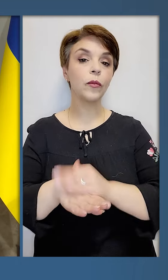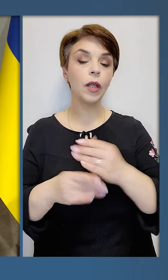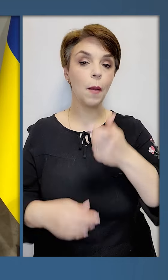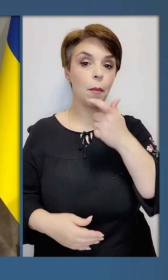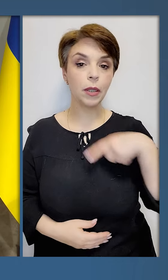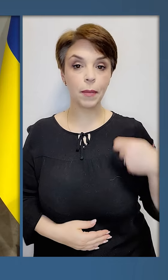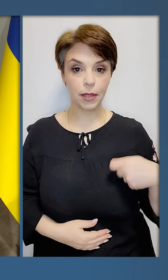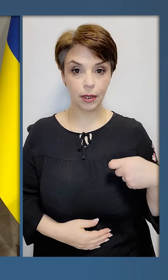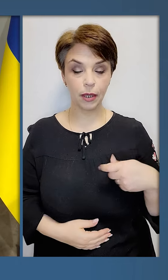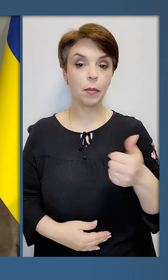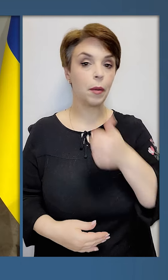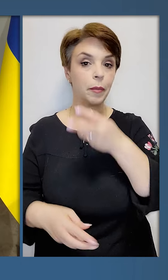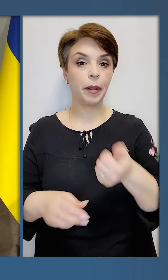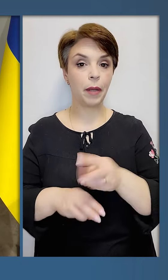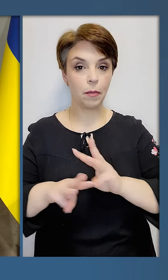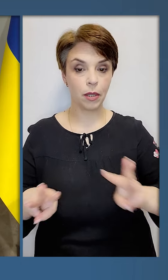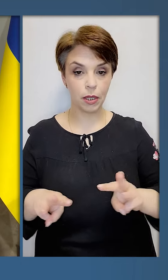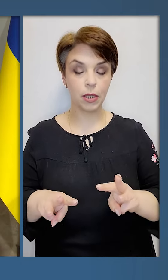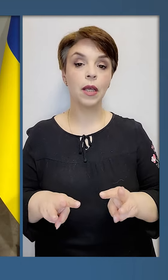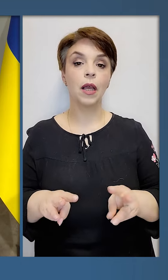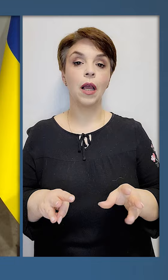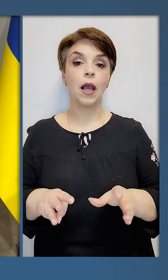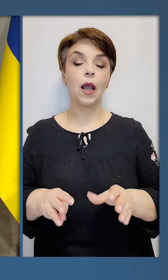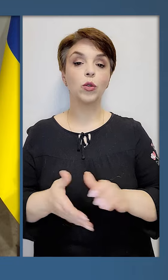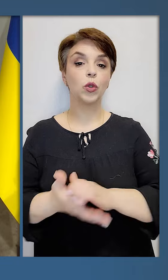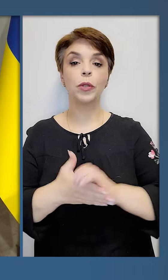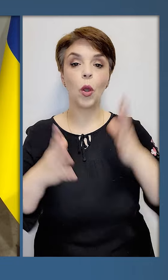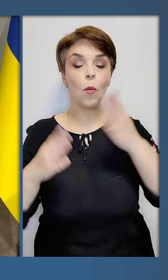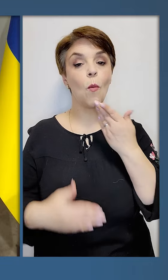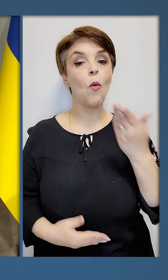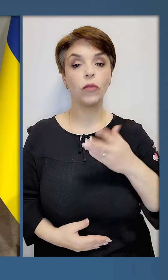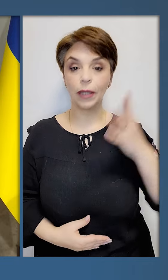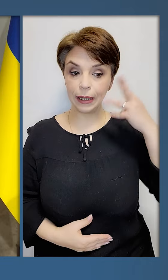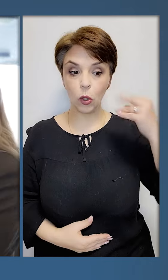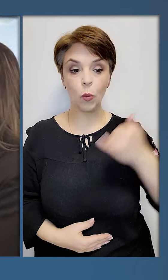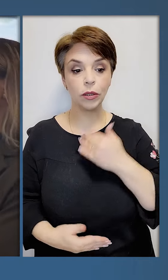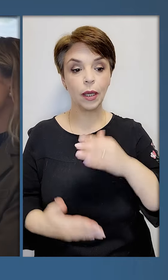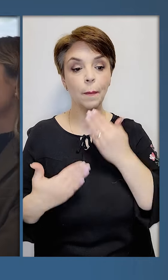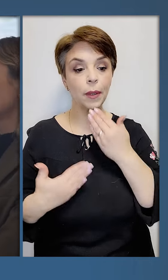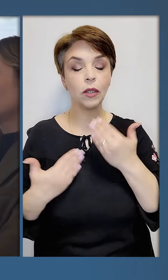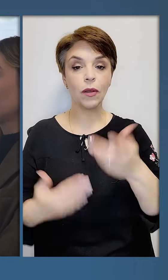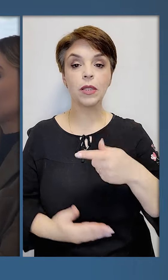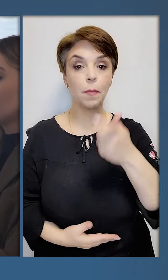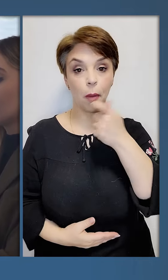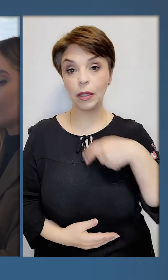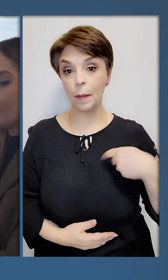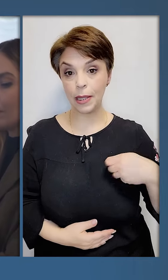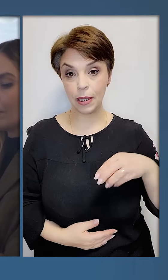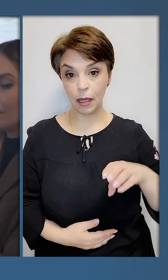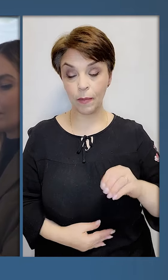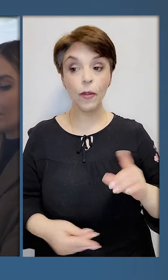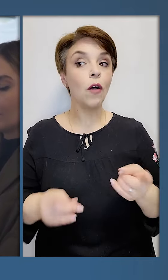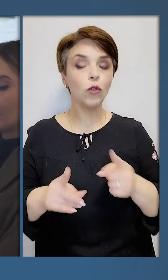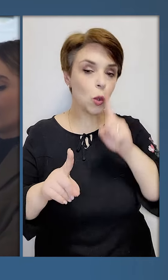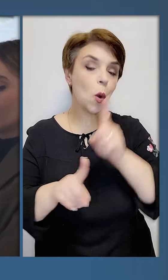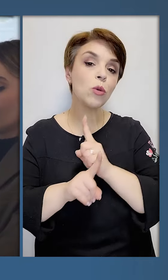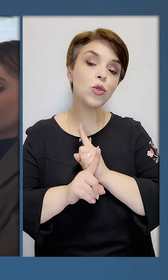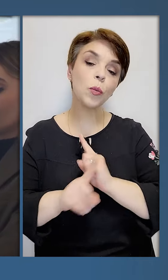Доброго дня, пане президенте, пане прем'єр-міністр, НОС, суспільний мовник Нідерландів. В мене питання до вас, пане президенте, в